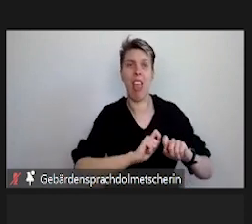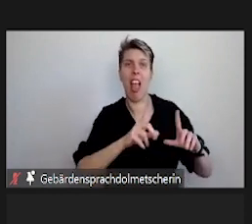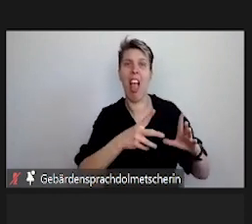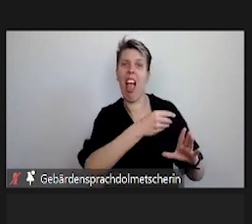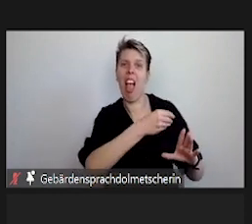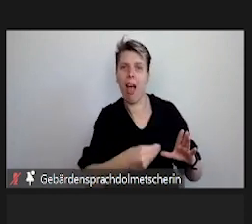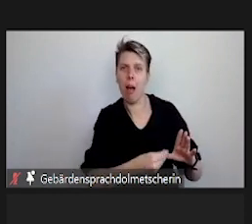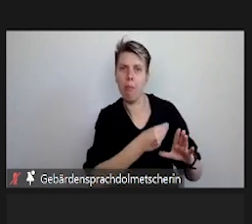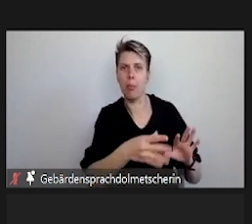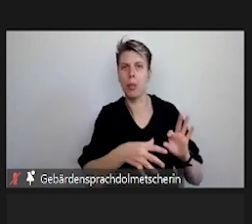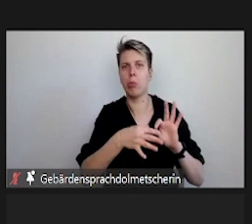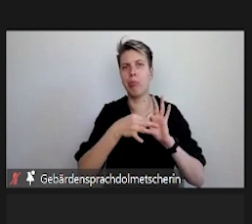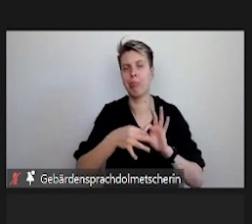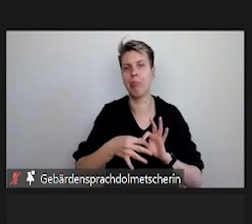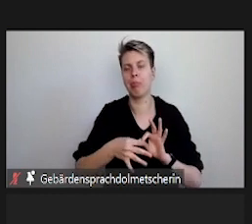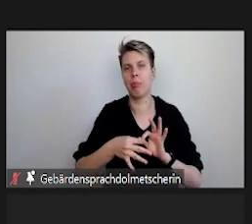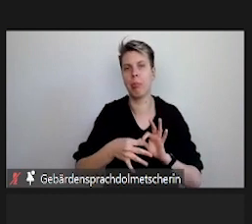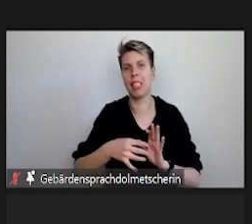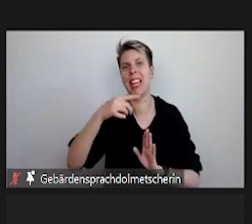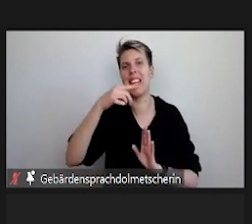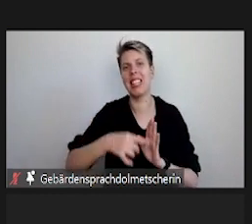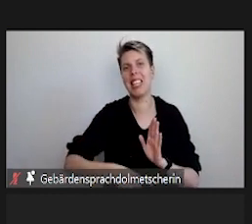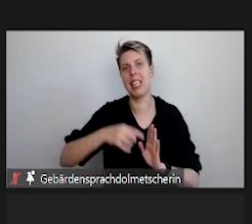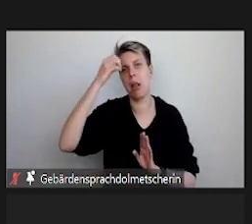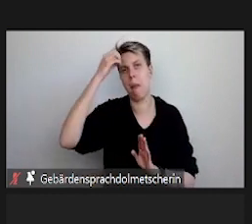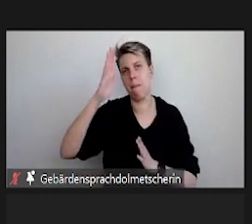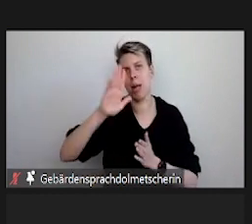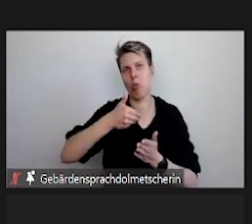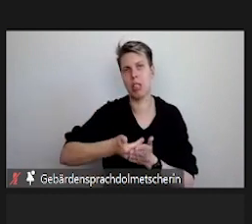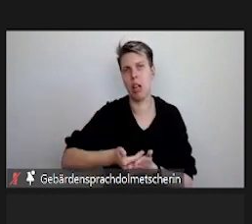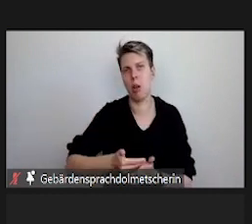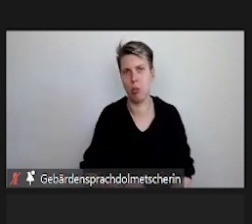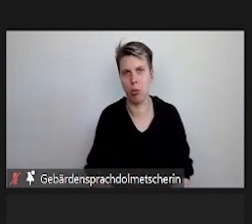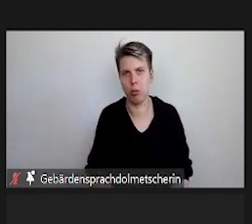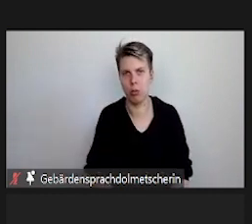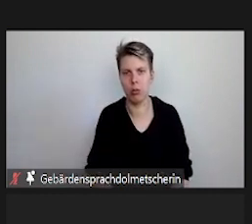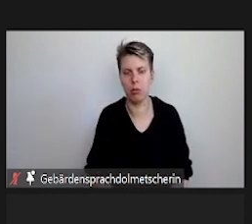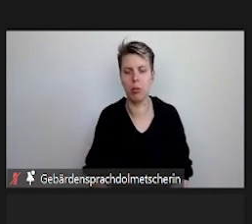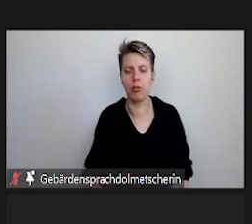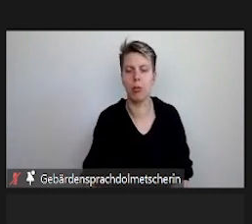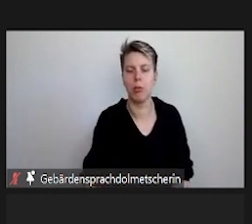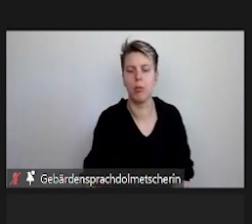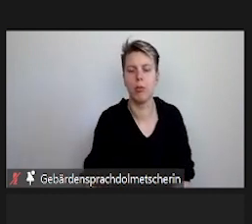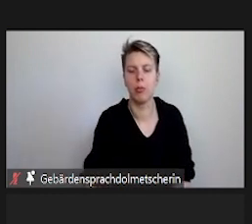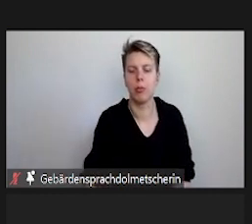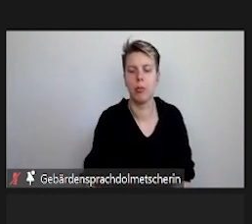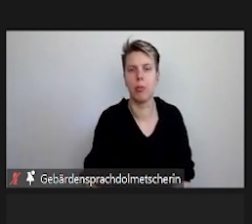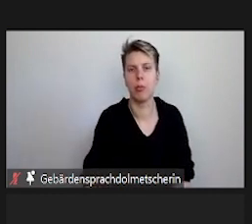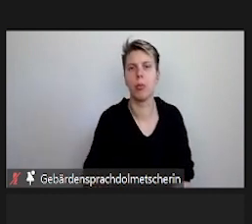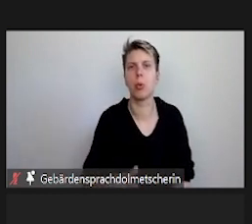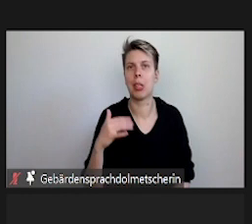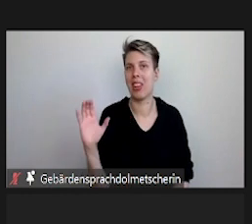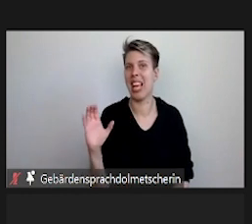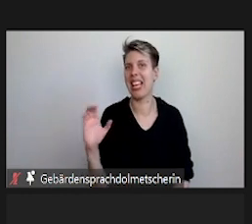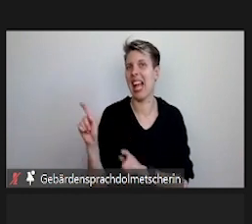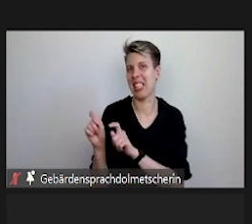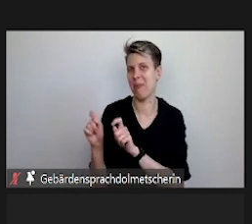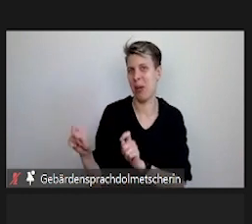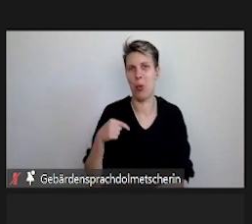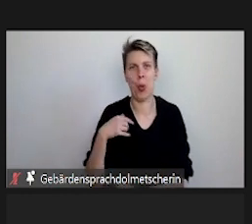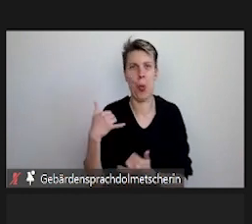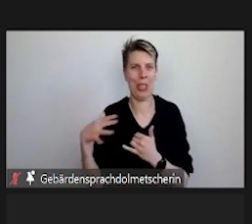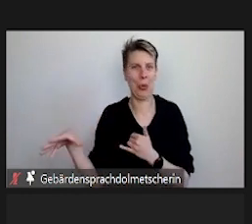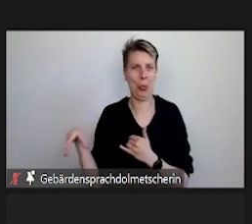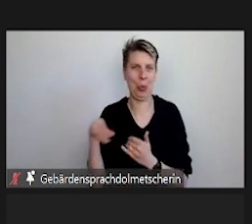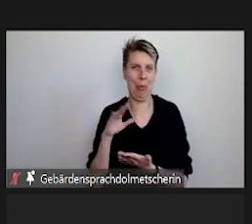digitaler Bildungsangebote. Wir machen das Angebot heute gemeinsam, Carsten Bender und ich, und wir haben uns beide